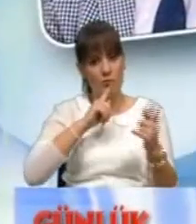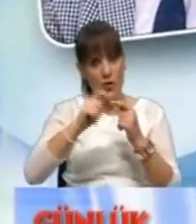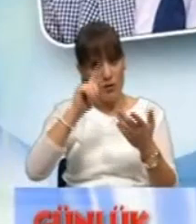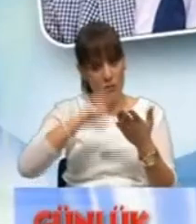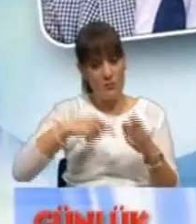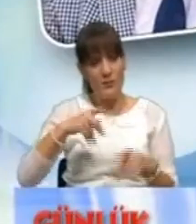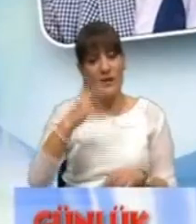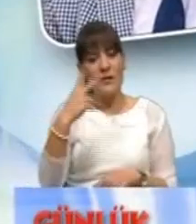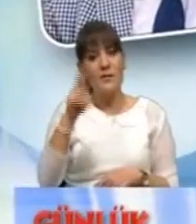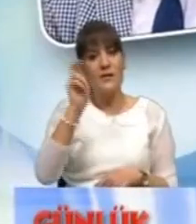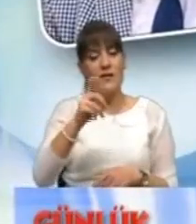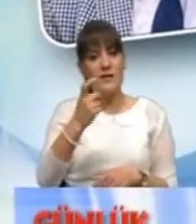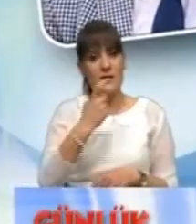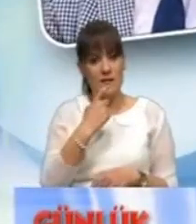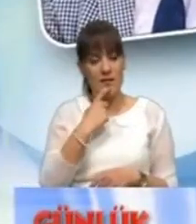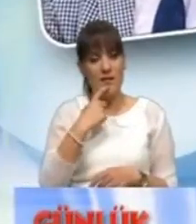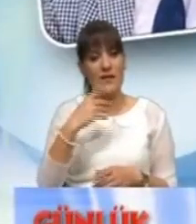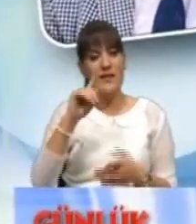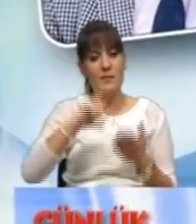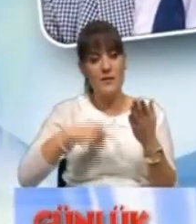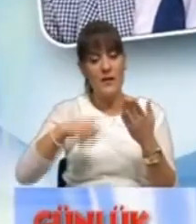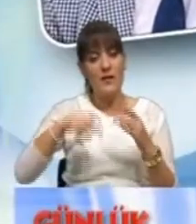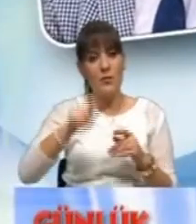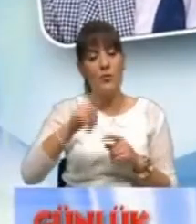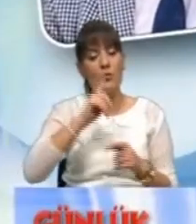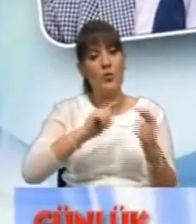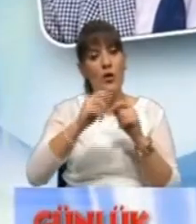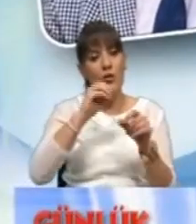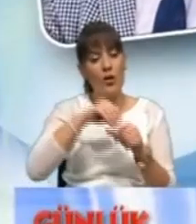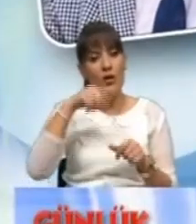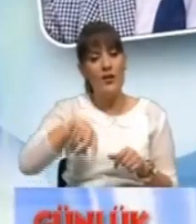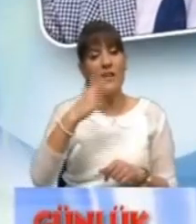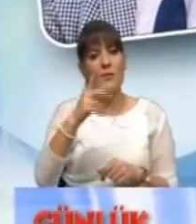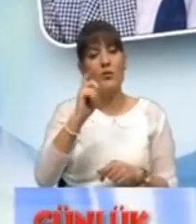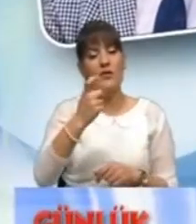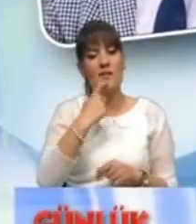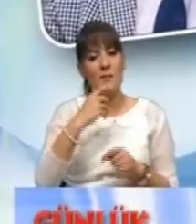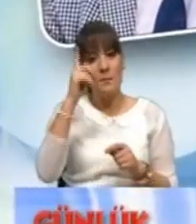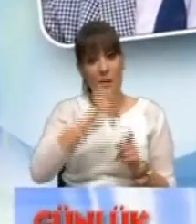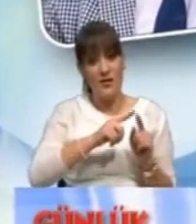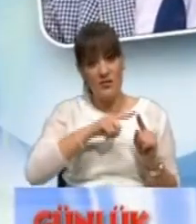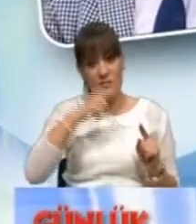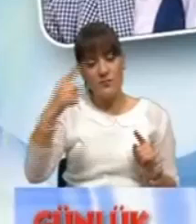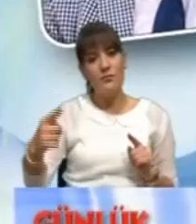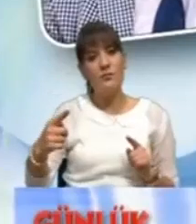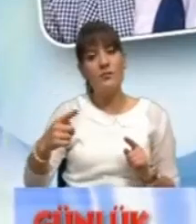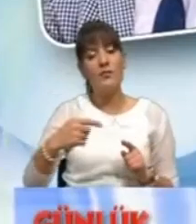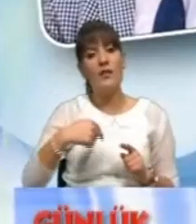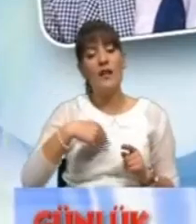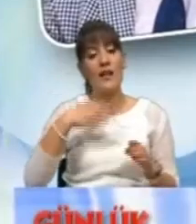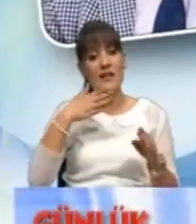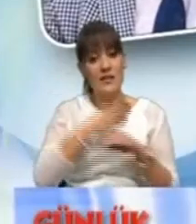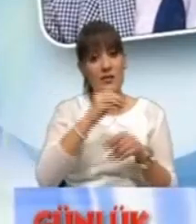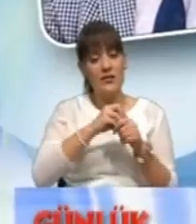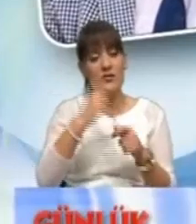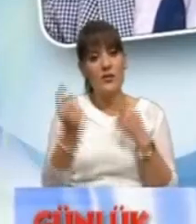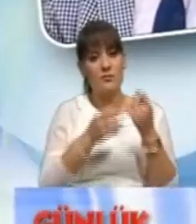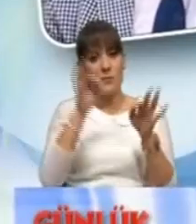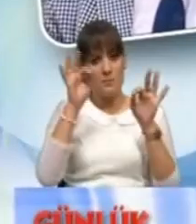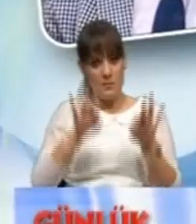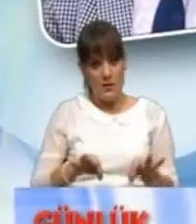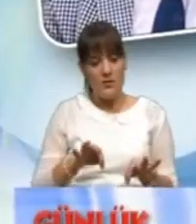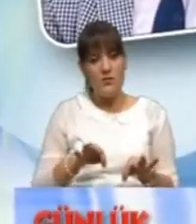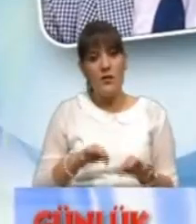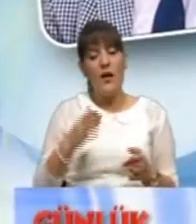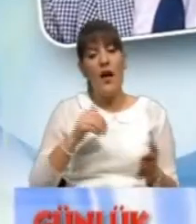ve 2008 yılında imzalanan bu protokol 2009 yılı başlarından itibaren de fiilen çalışmaya başladı